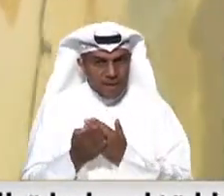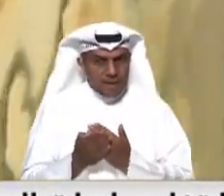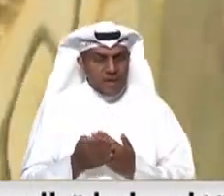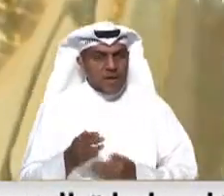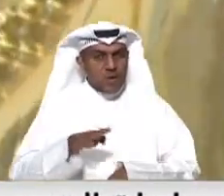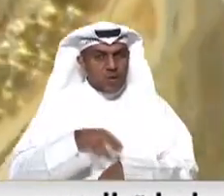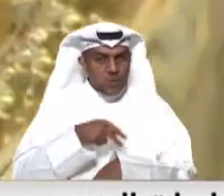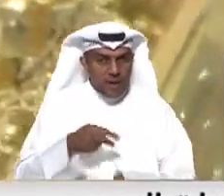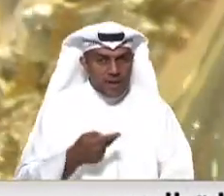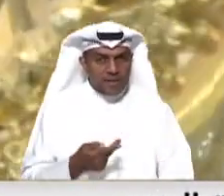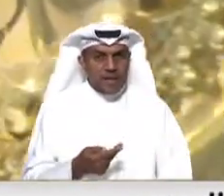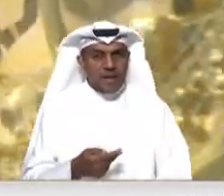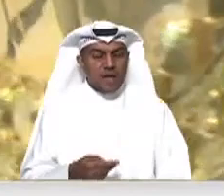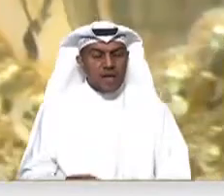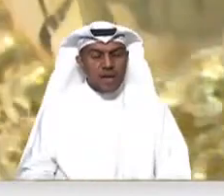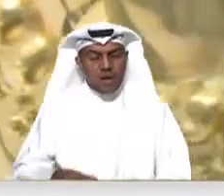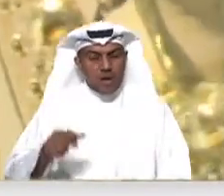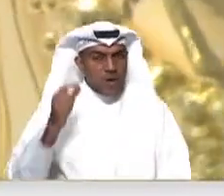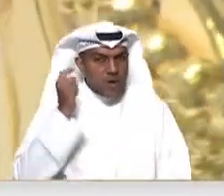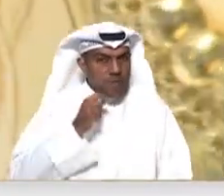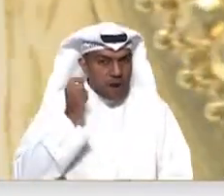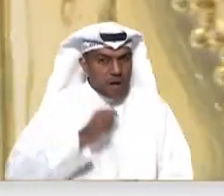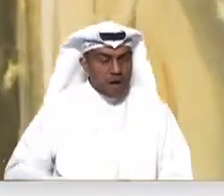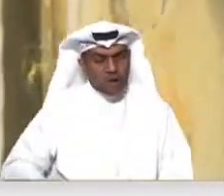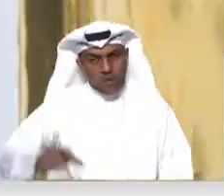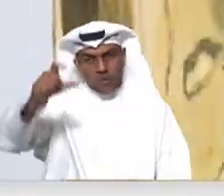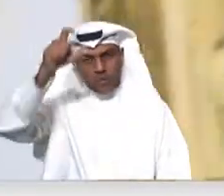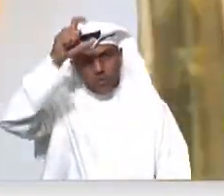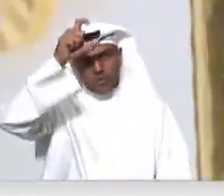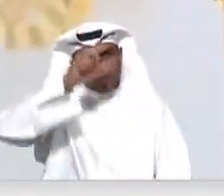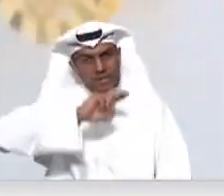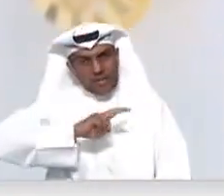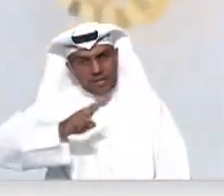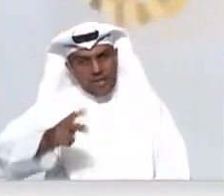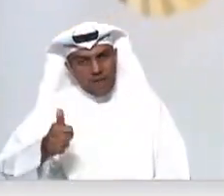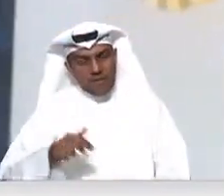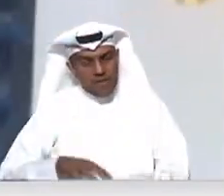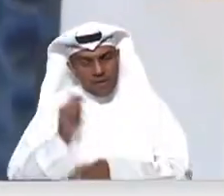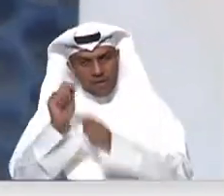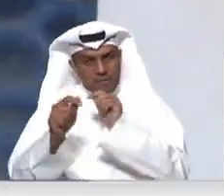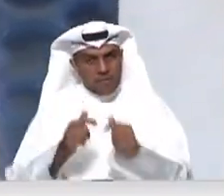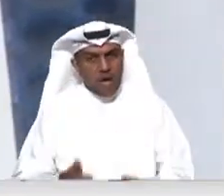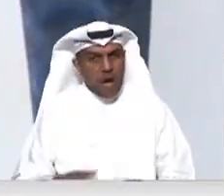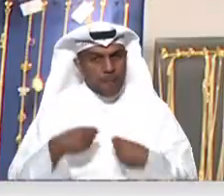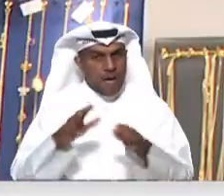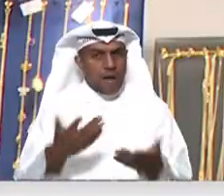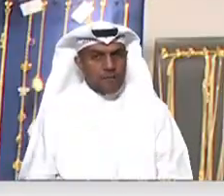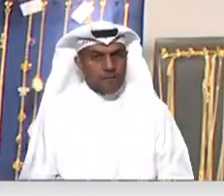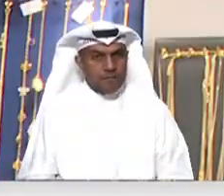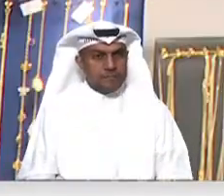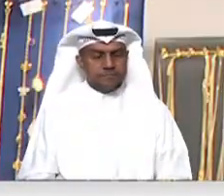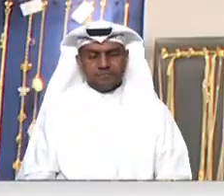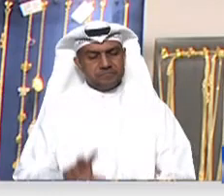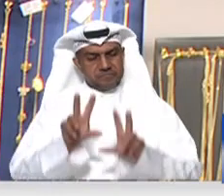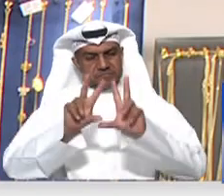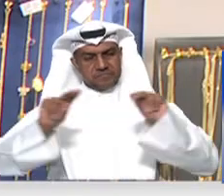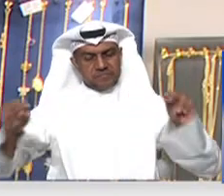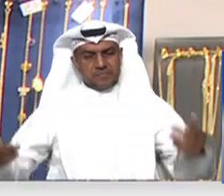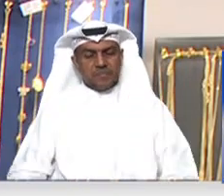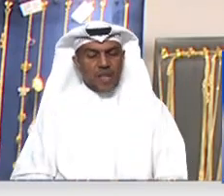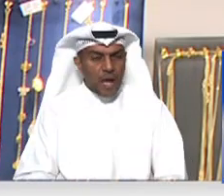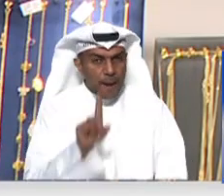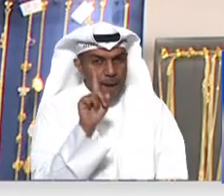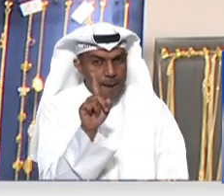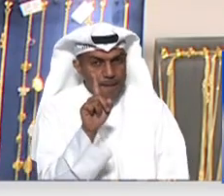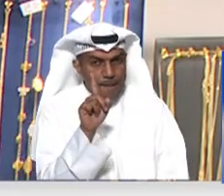أم الإماراتية أم التركية، كونها الأكثر تواجدا وطلبا عند البيع. هو كله يبقى ذهب، ماكو فرق، لكن